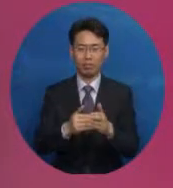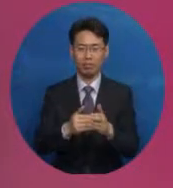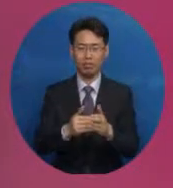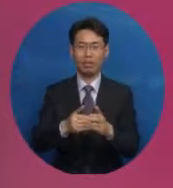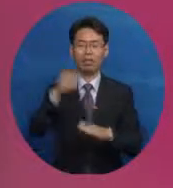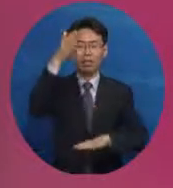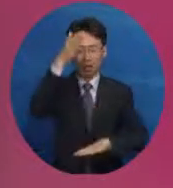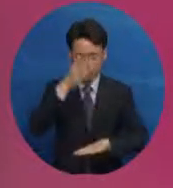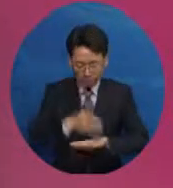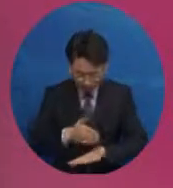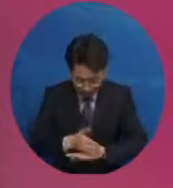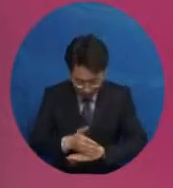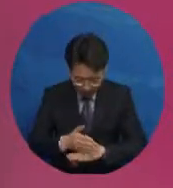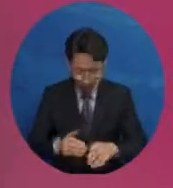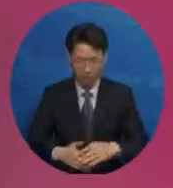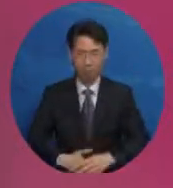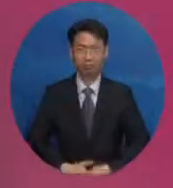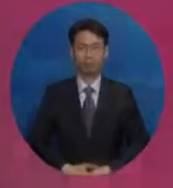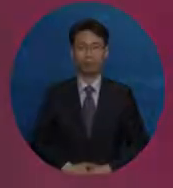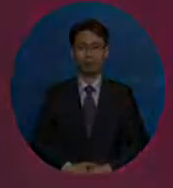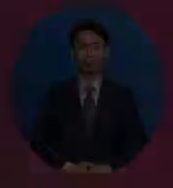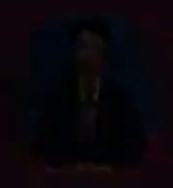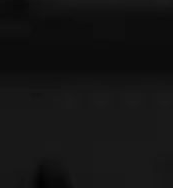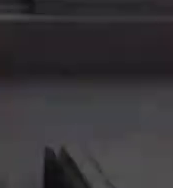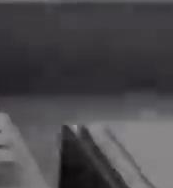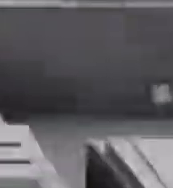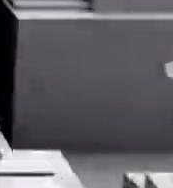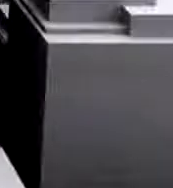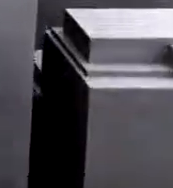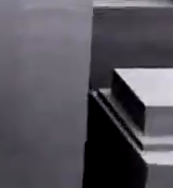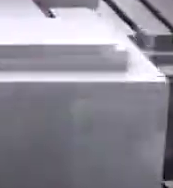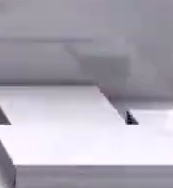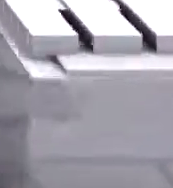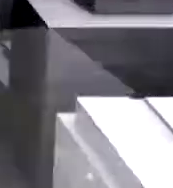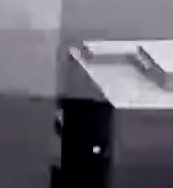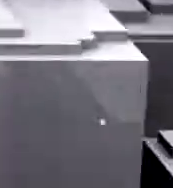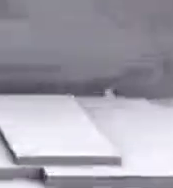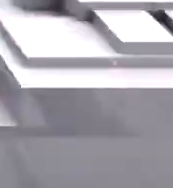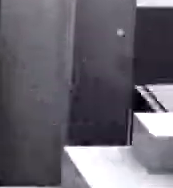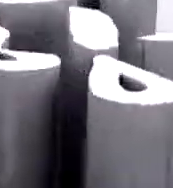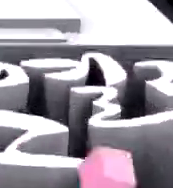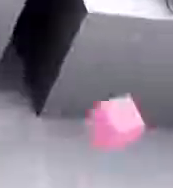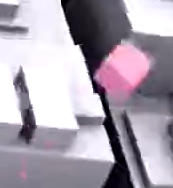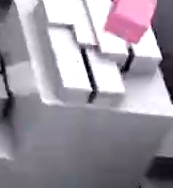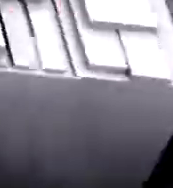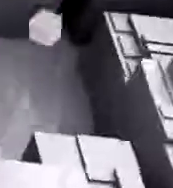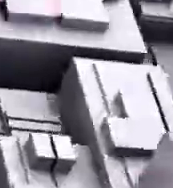전해드렸습니다. 함께해 주신 여러분 고맙습니다.